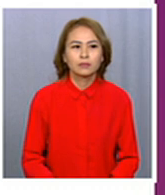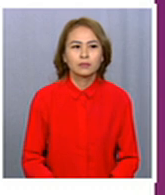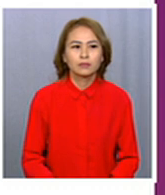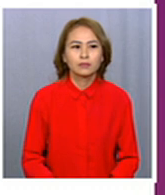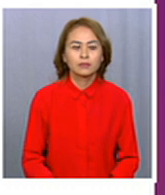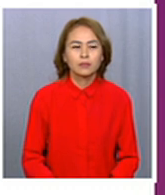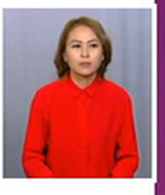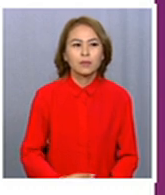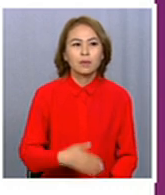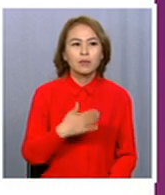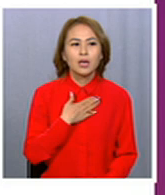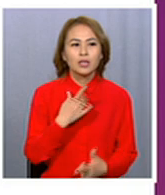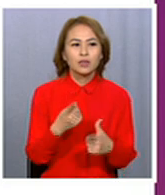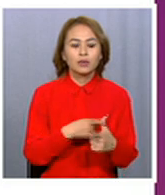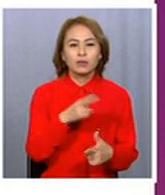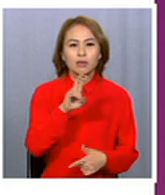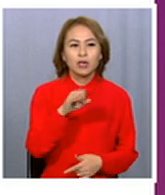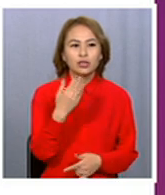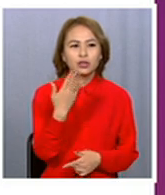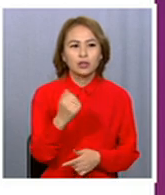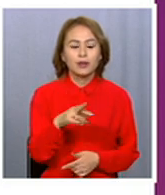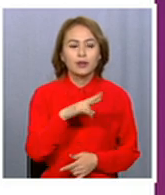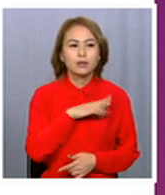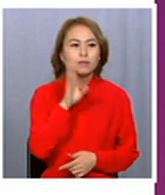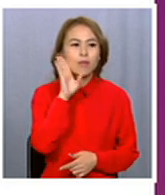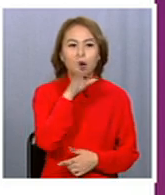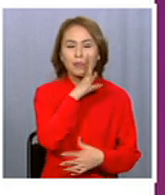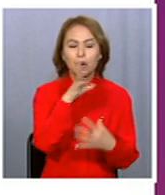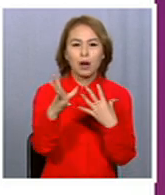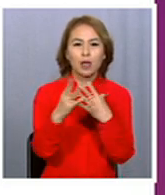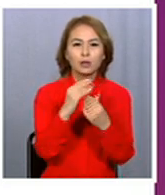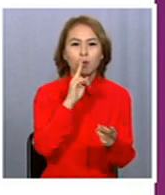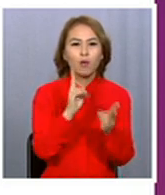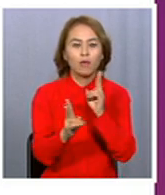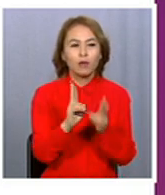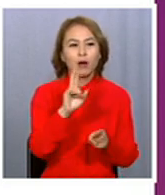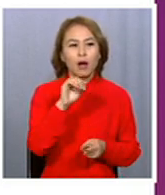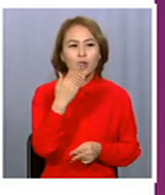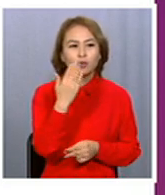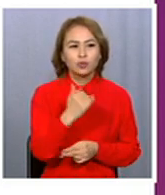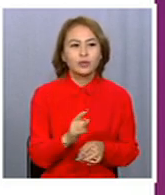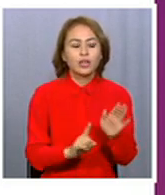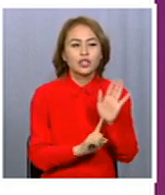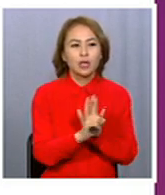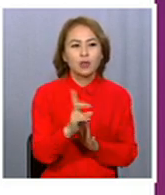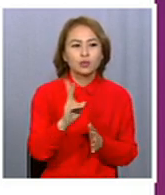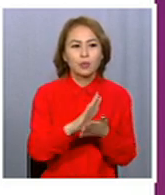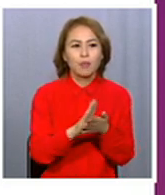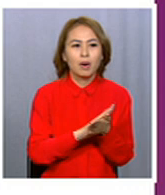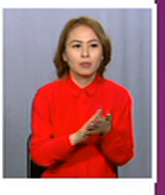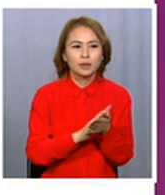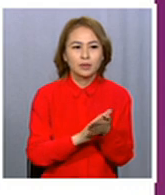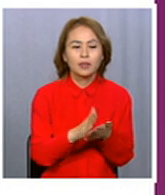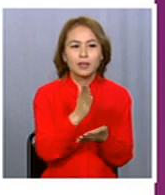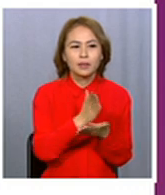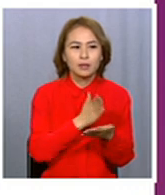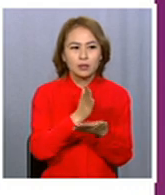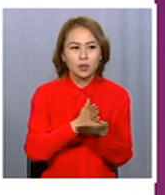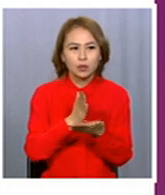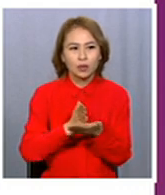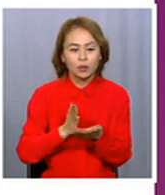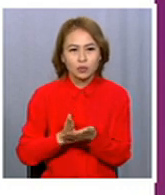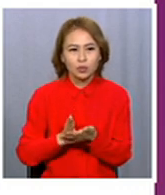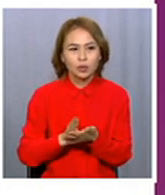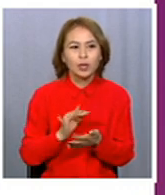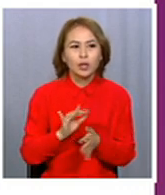Меня зовут Даша. Я с мамой готовлю кашу из репы. Сначала нужно помыть репу, разрезать ее